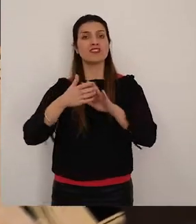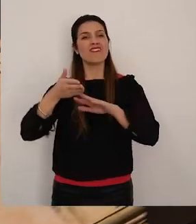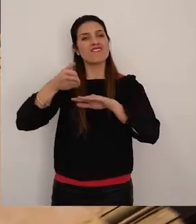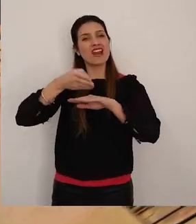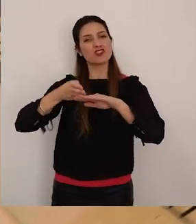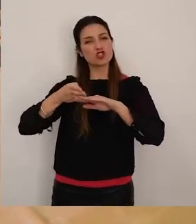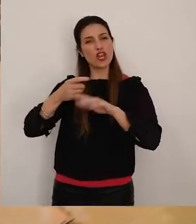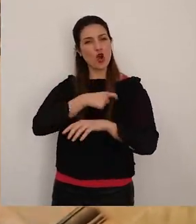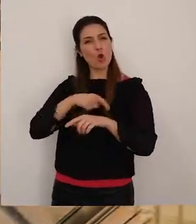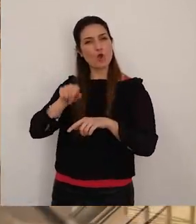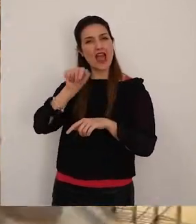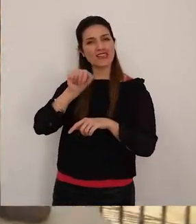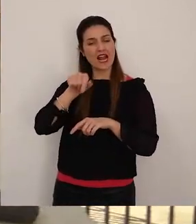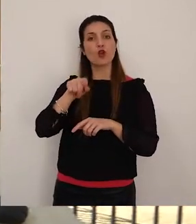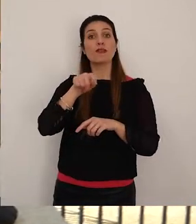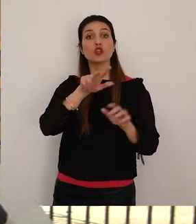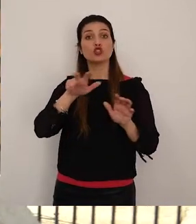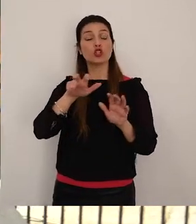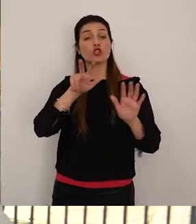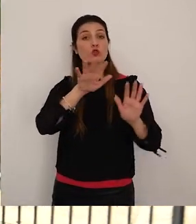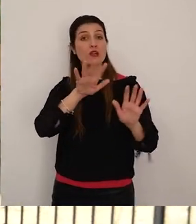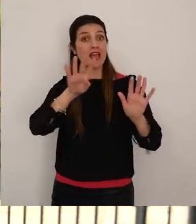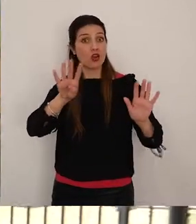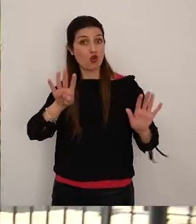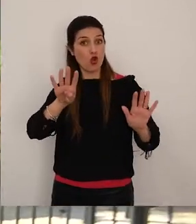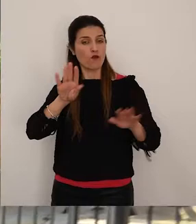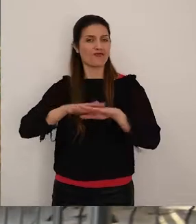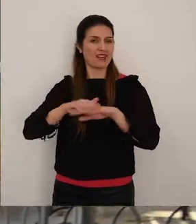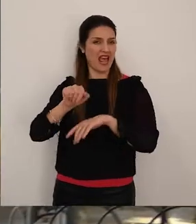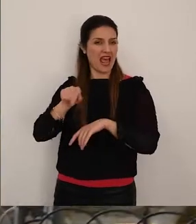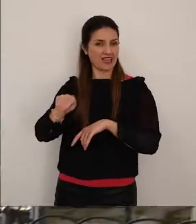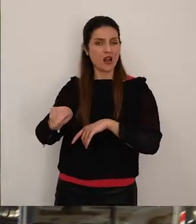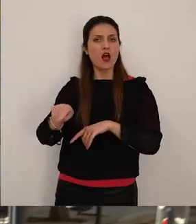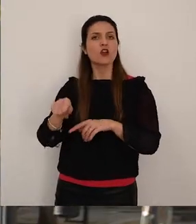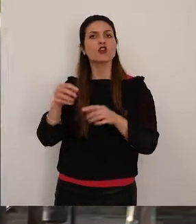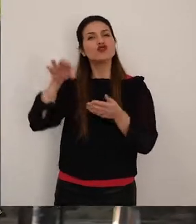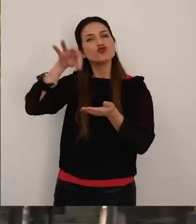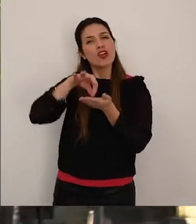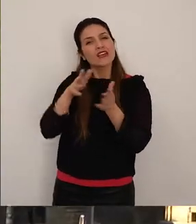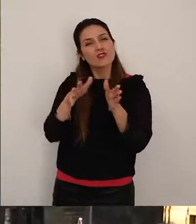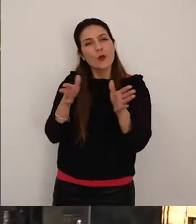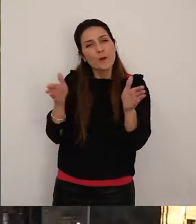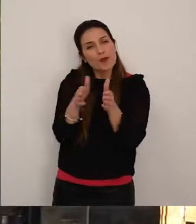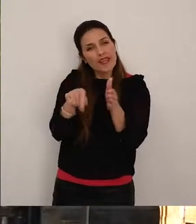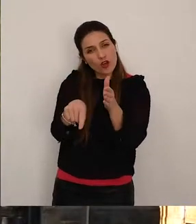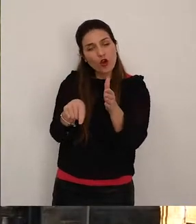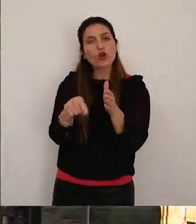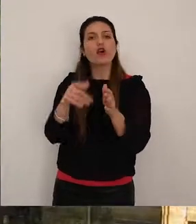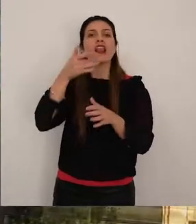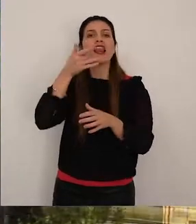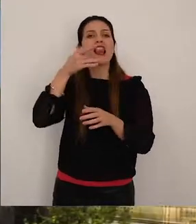di Andreano nel 1859, è un piccolo centro abitato dalle remote origini, situato nel capo di